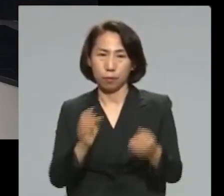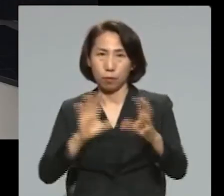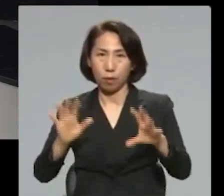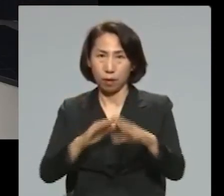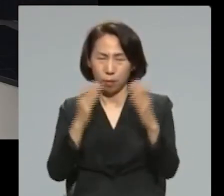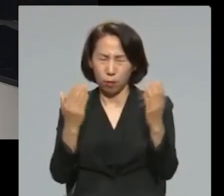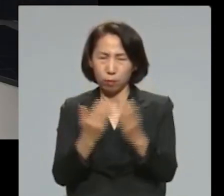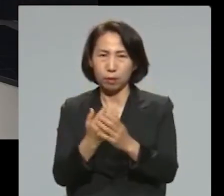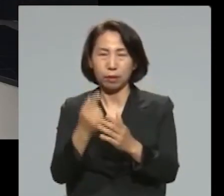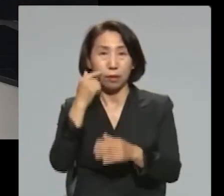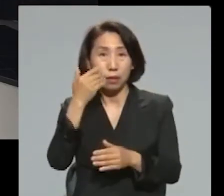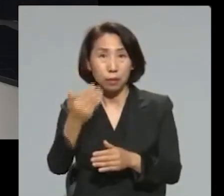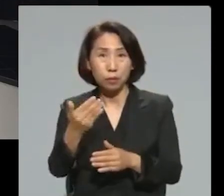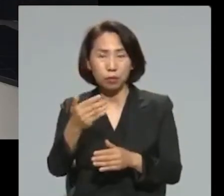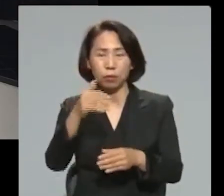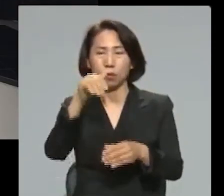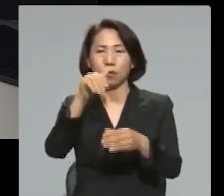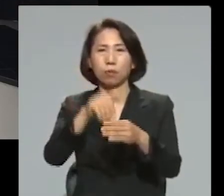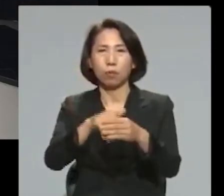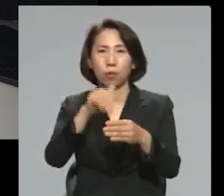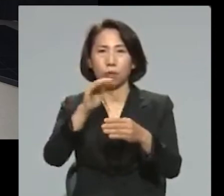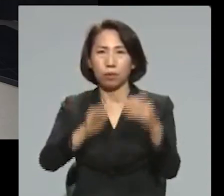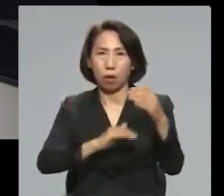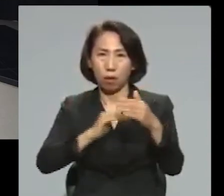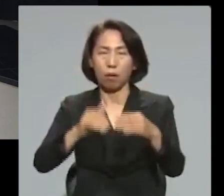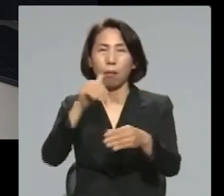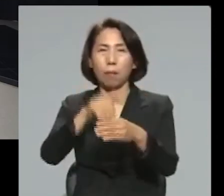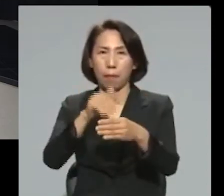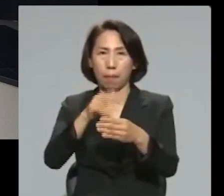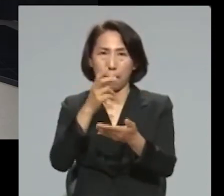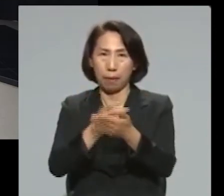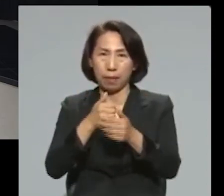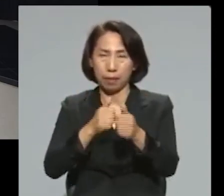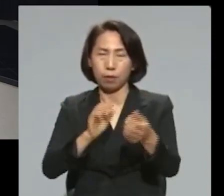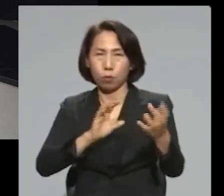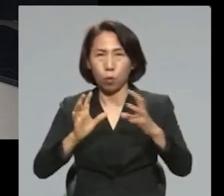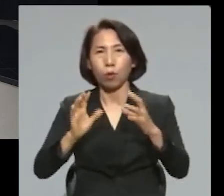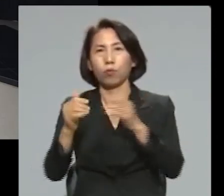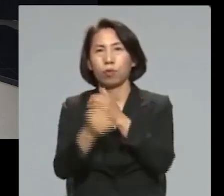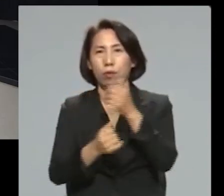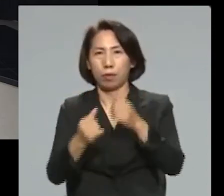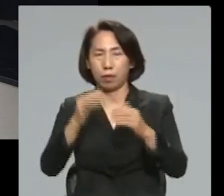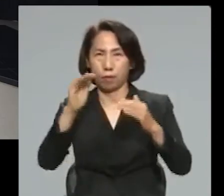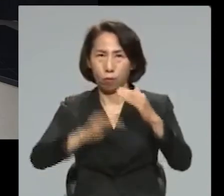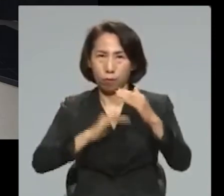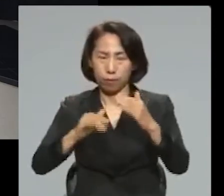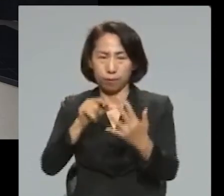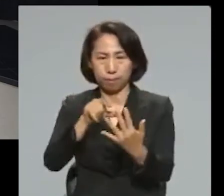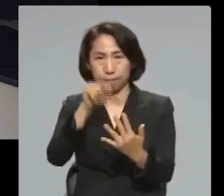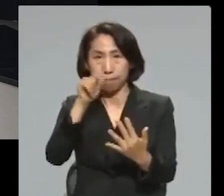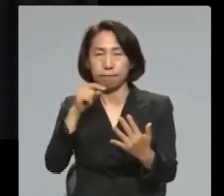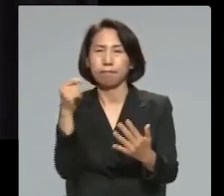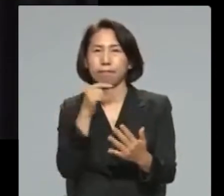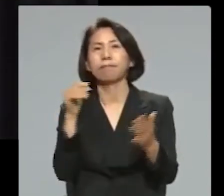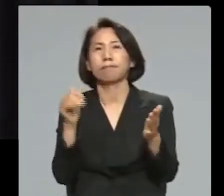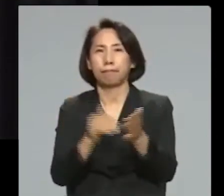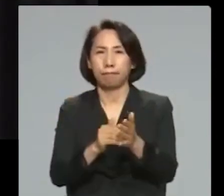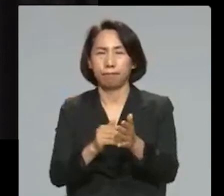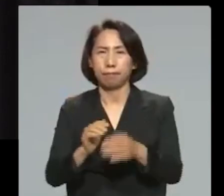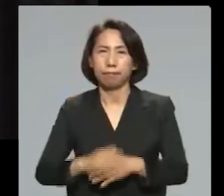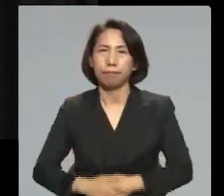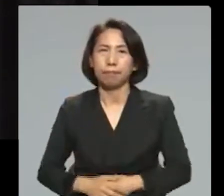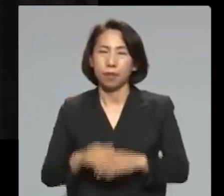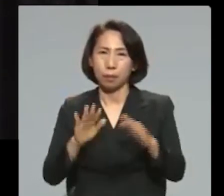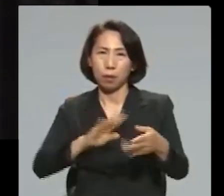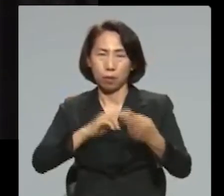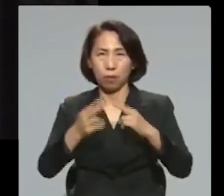모든 질문은 공직선거법에 따라 고령군 선거방송 토론위원회에서 공정하게 엄선했습니다. 네,